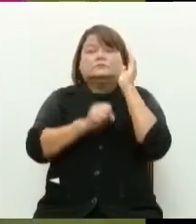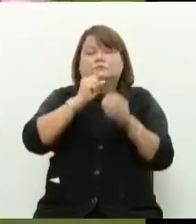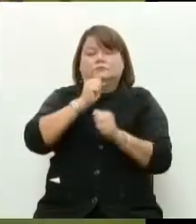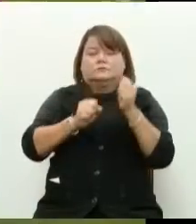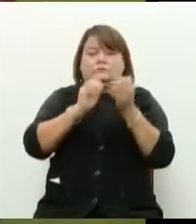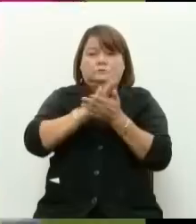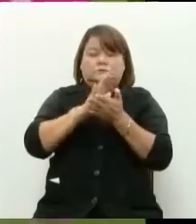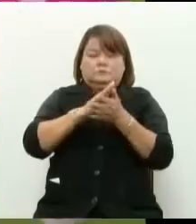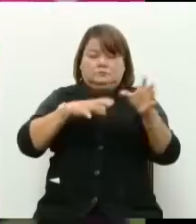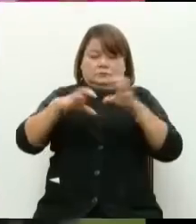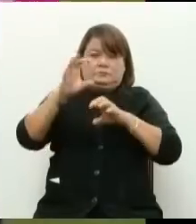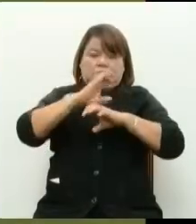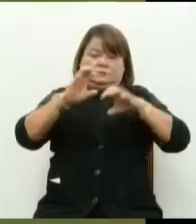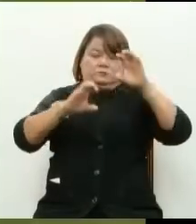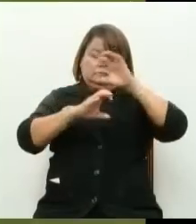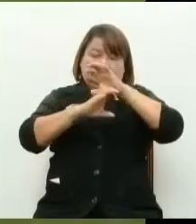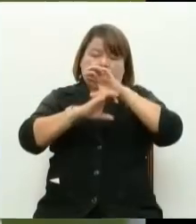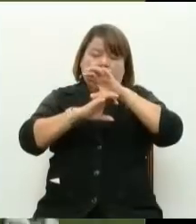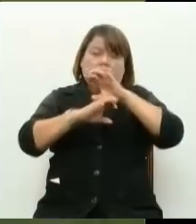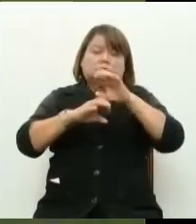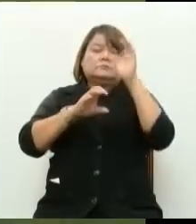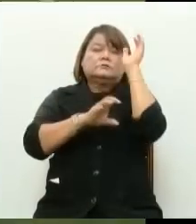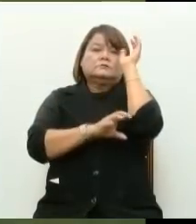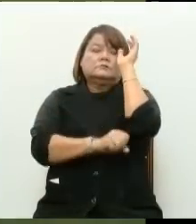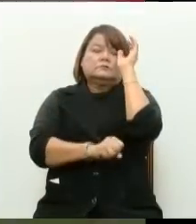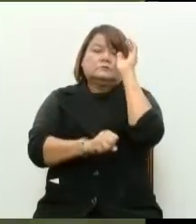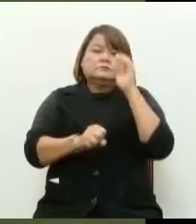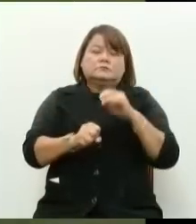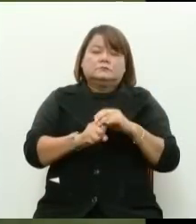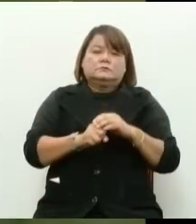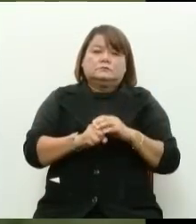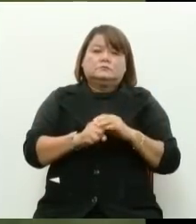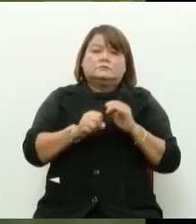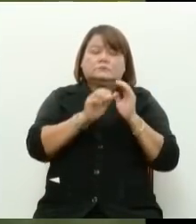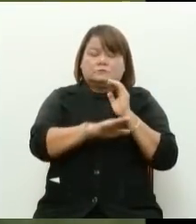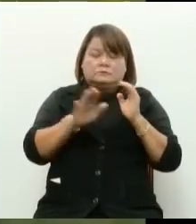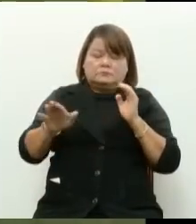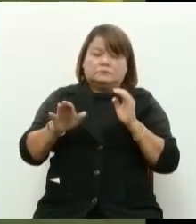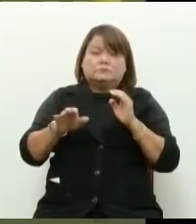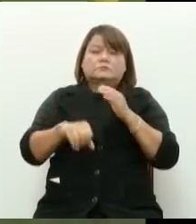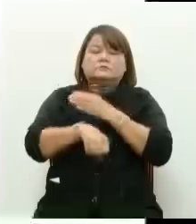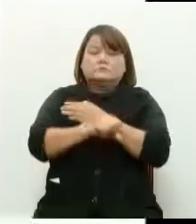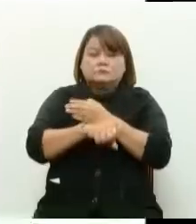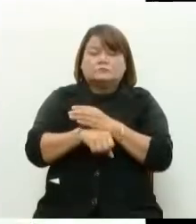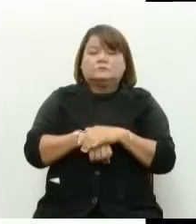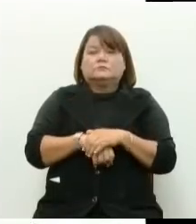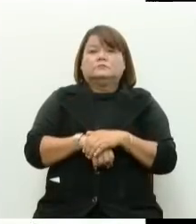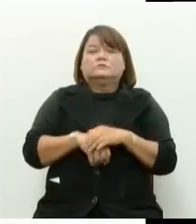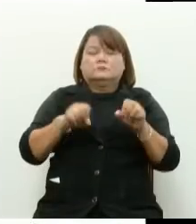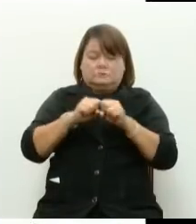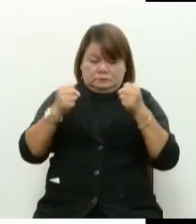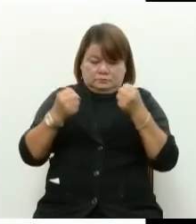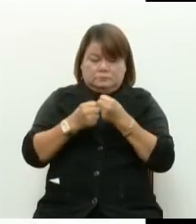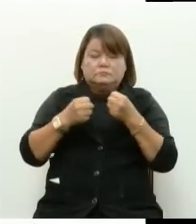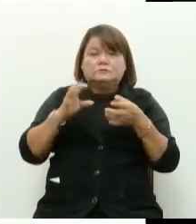งการสงขลายูธฟุตบอลคลินิกโดยได้รับการสนับสนุนจากหลายภาคส่วนได้แก่สมาคมกีฬา